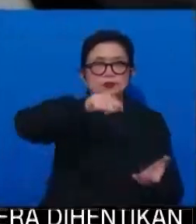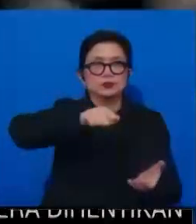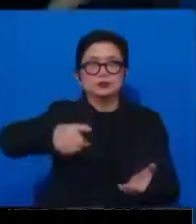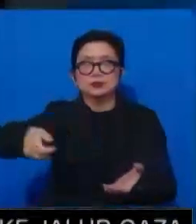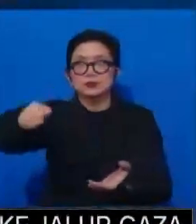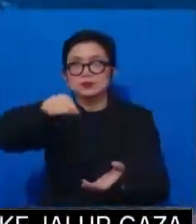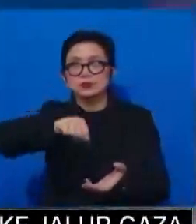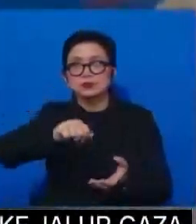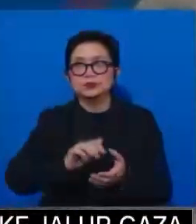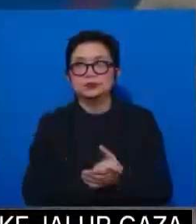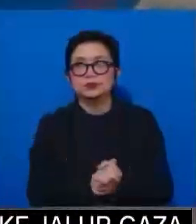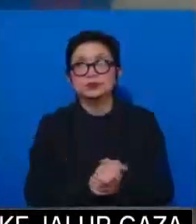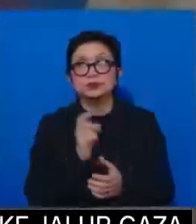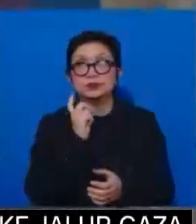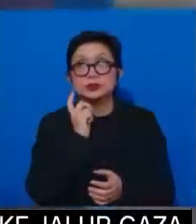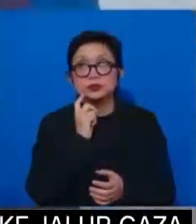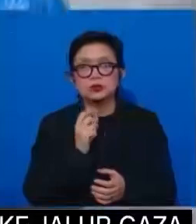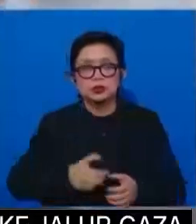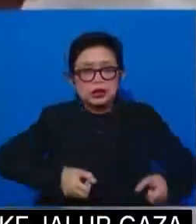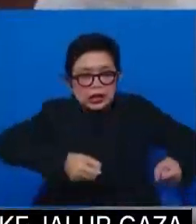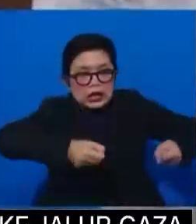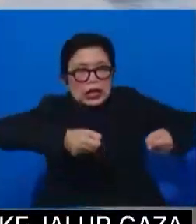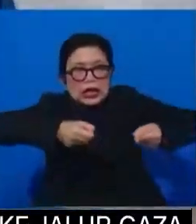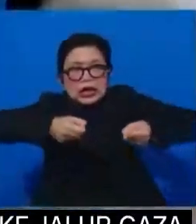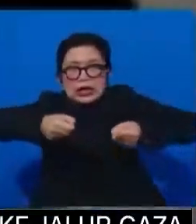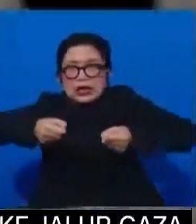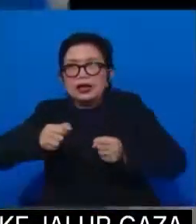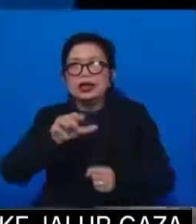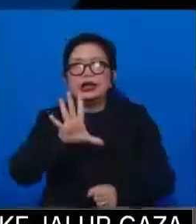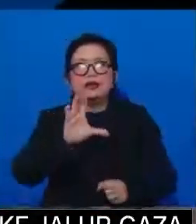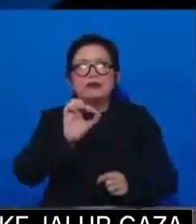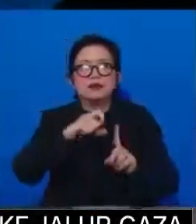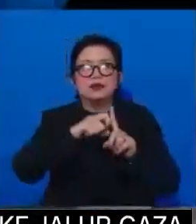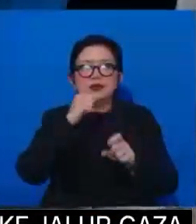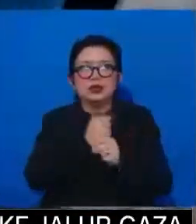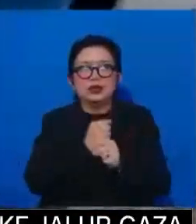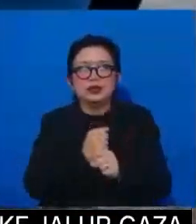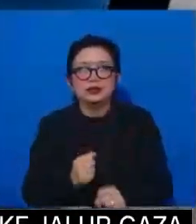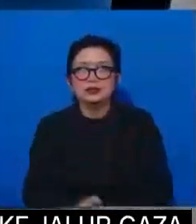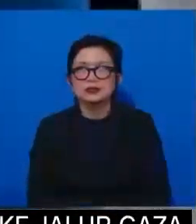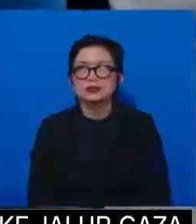lima. Kali ini saya akan mencoba mengangkat sendiri 50 kg garam yang ternyata cukup berat.